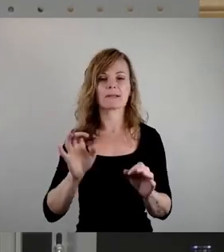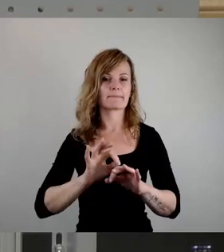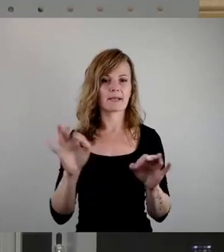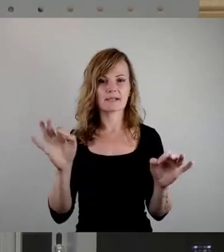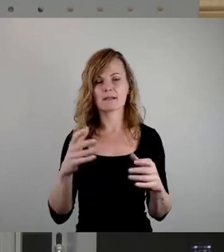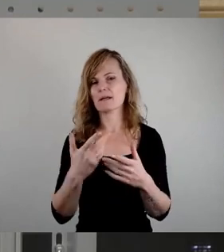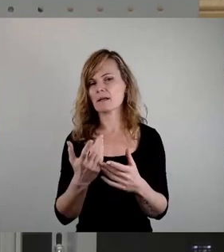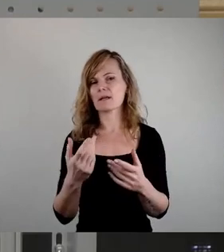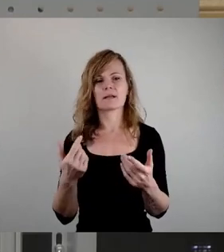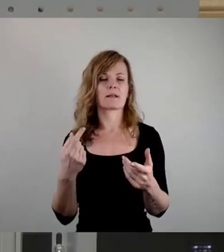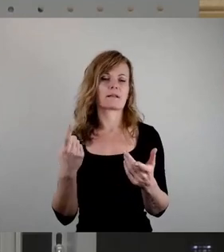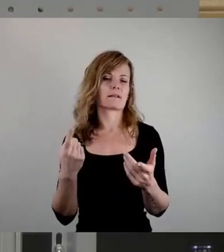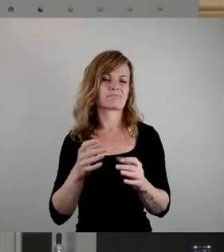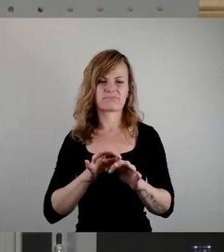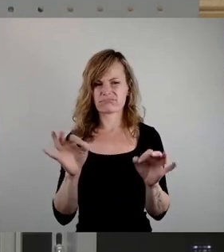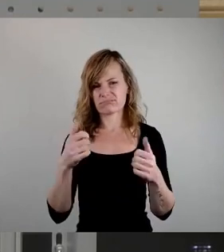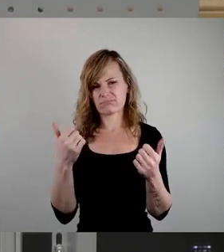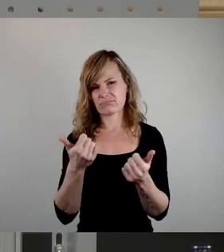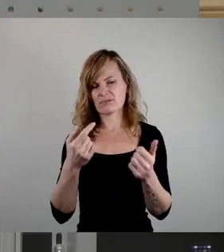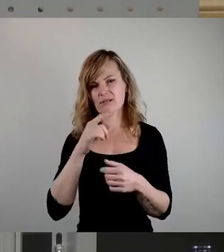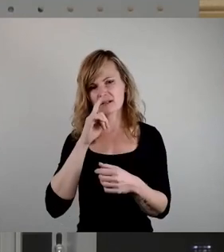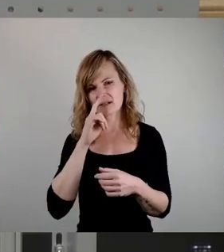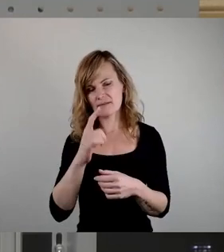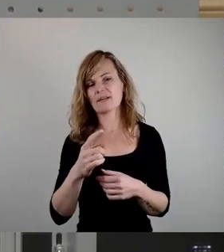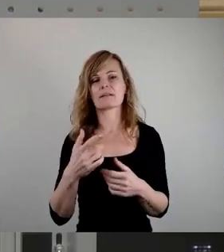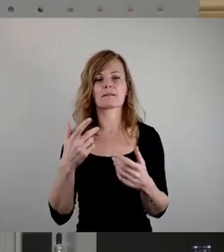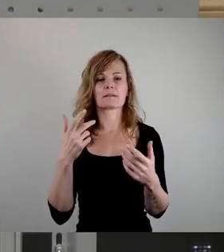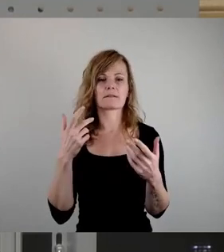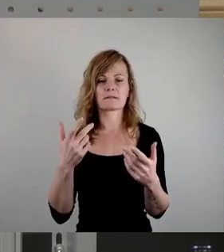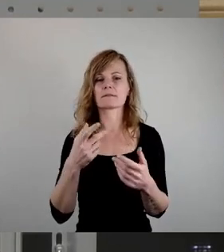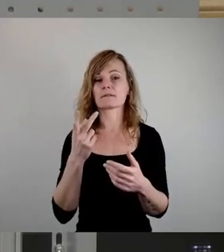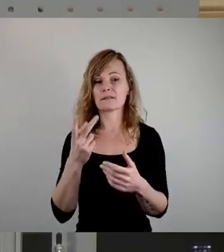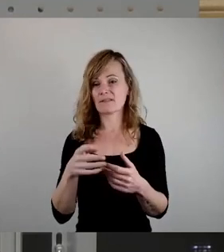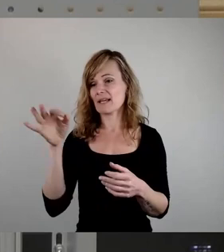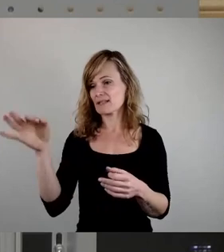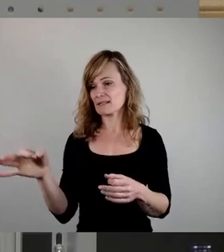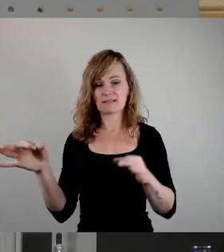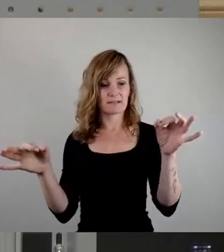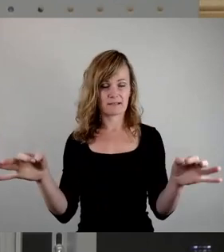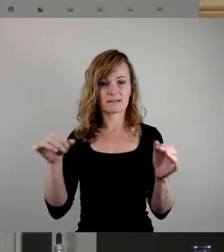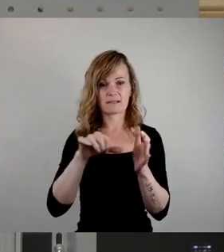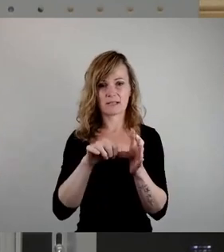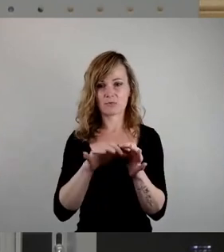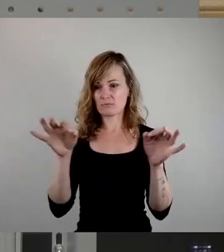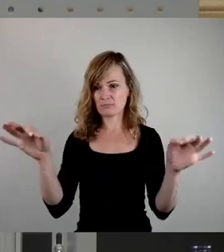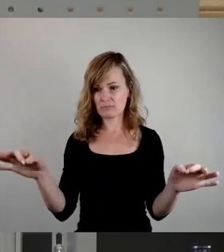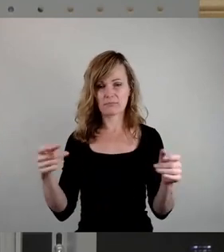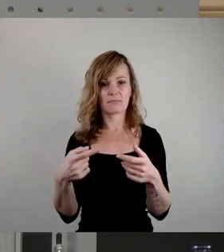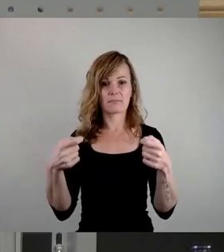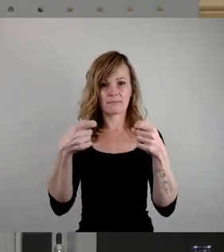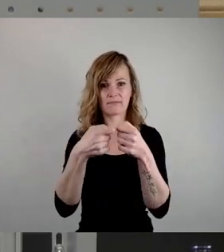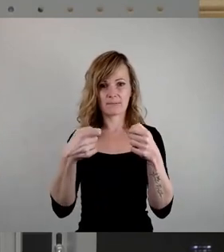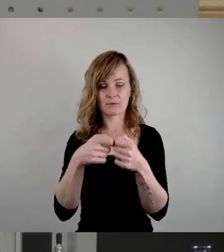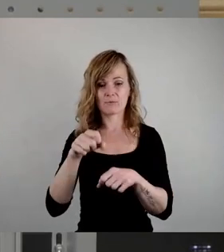Tüten, wenn zwischen zwei Ortszentren, Ortsteilzentren eine Verbindung besteht, die zu Fuß und mit dem